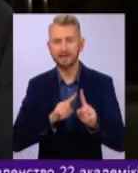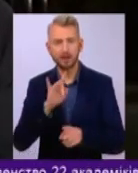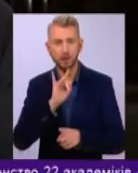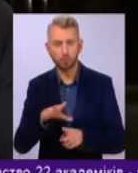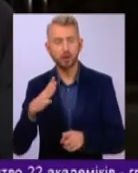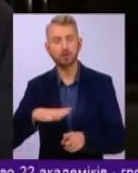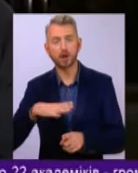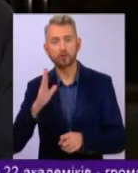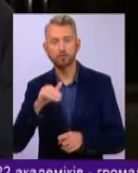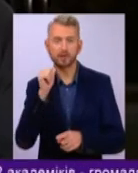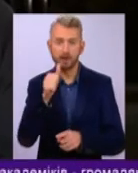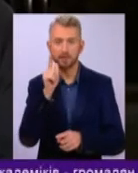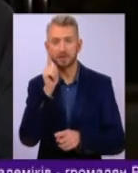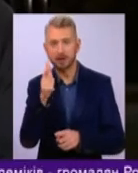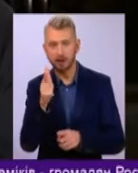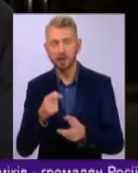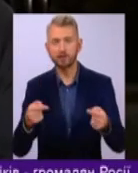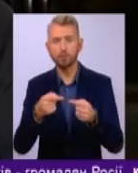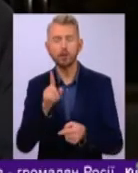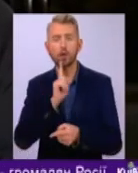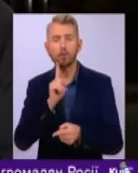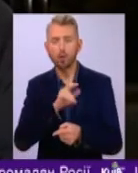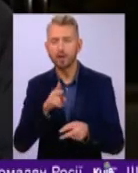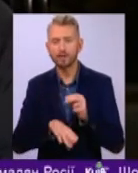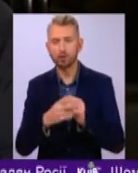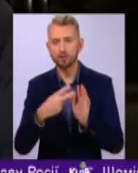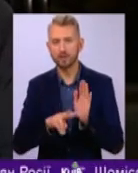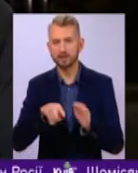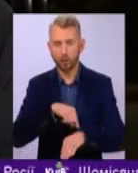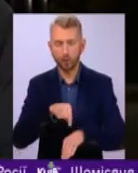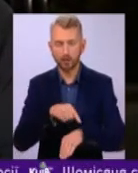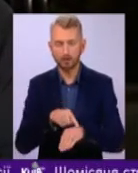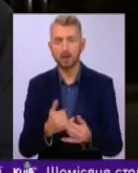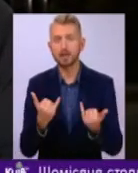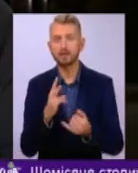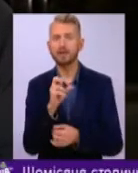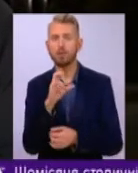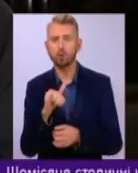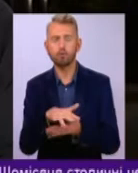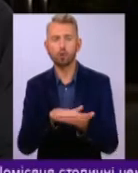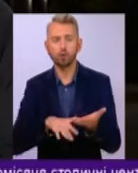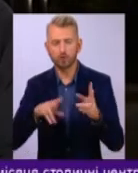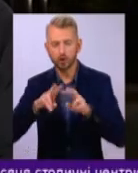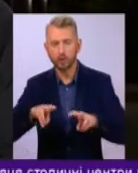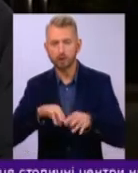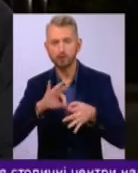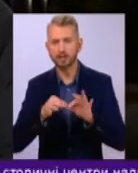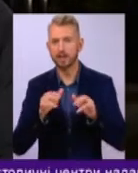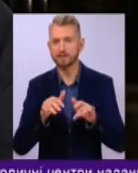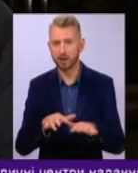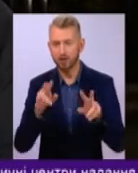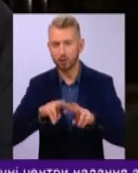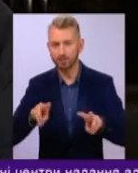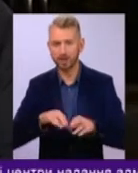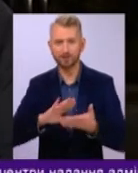Тобто чекатимуть або завтра, або післязавтра, відповідно, доки не спливуть цих 72 години. Ну і нині НАБУ продовжує досліджувати деталі справи і